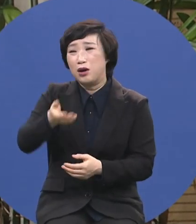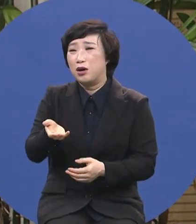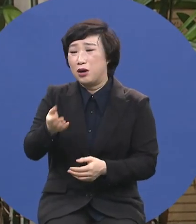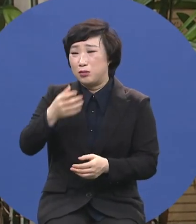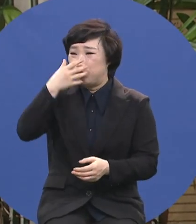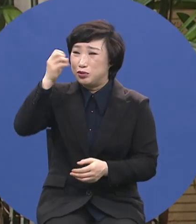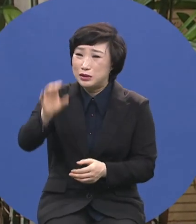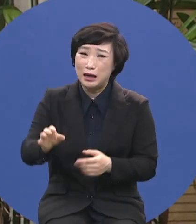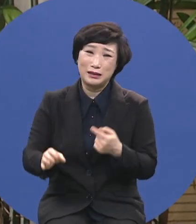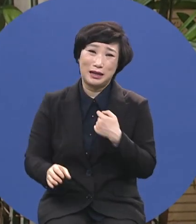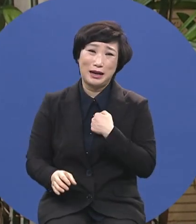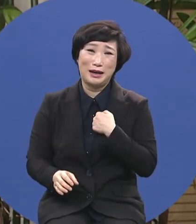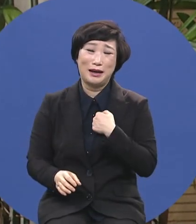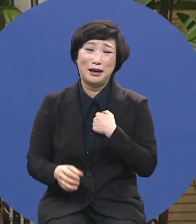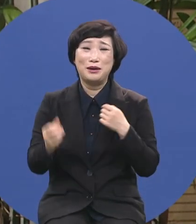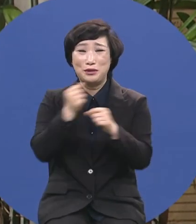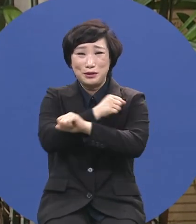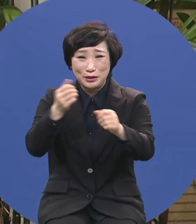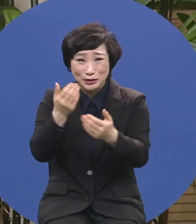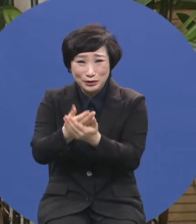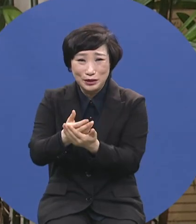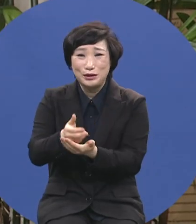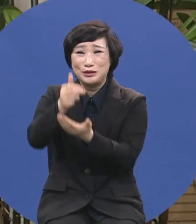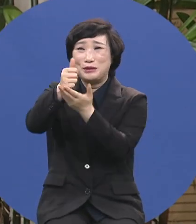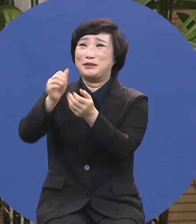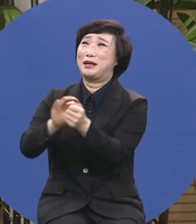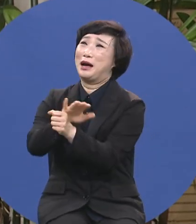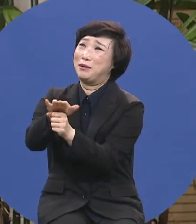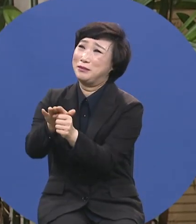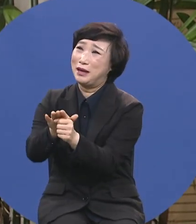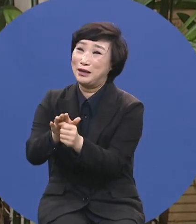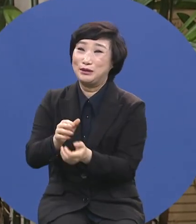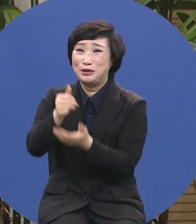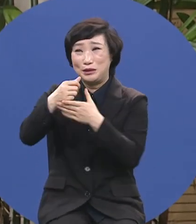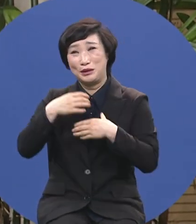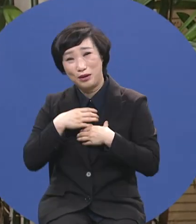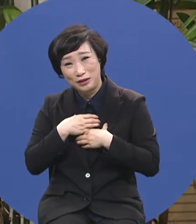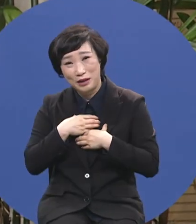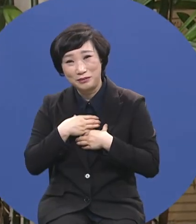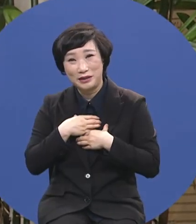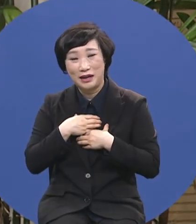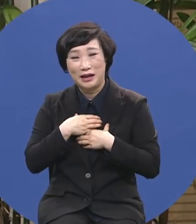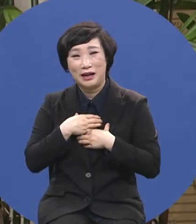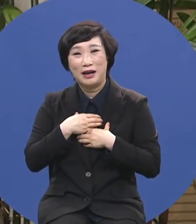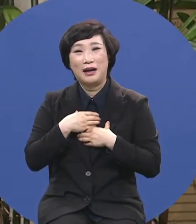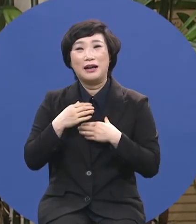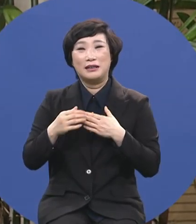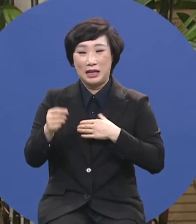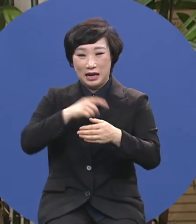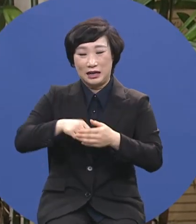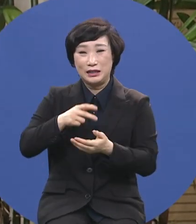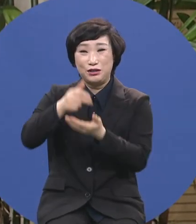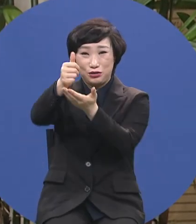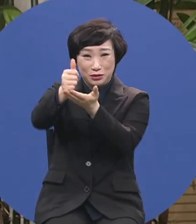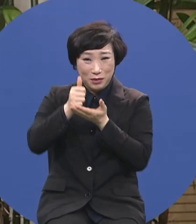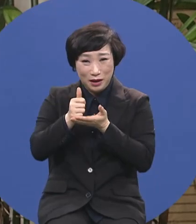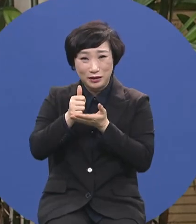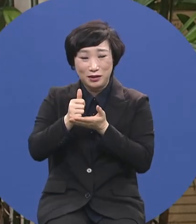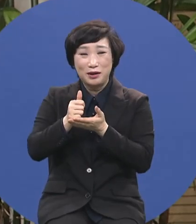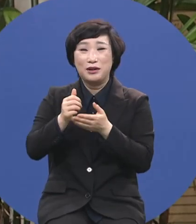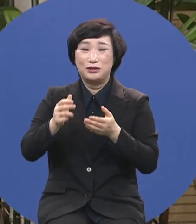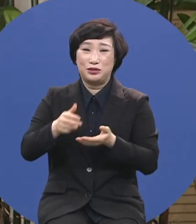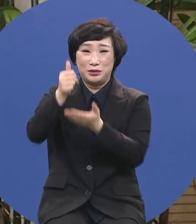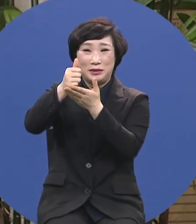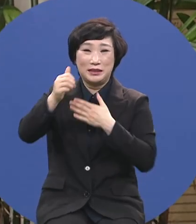무시했음을 용서하옵소서. 주님을 사랑합니다. 주님을 경외합니다. 내 안에 그 주님이